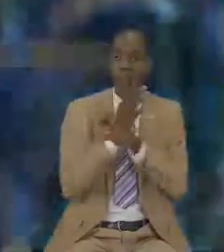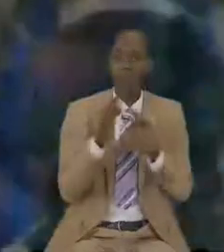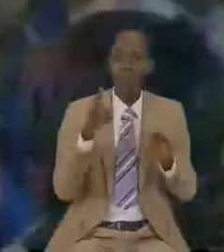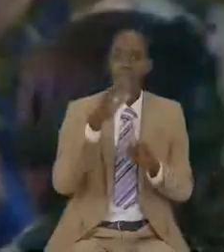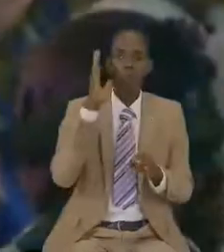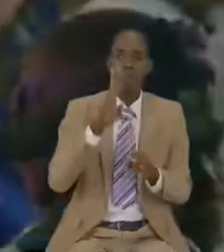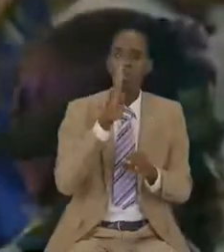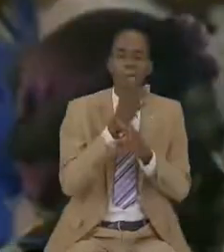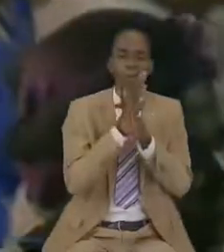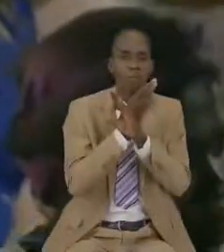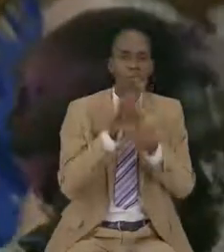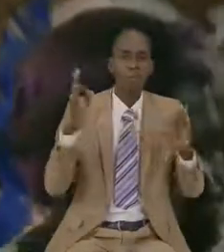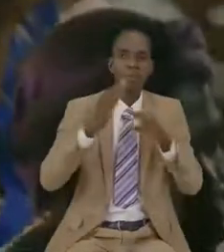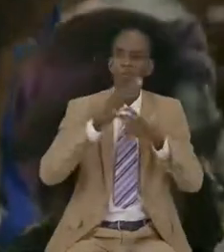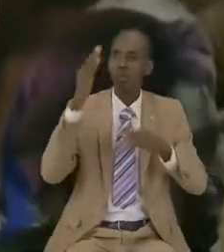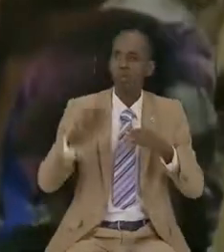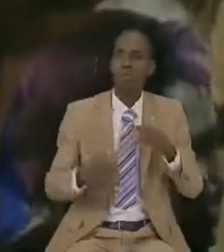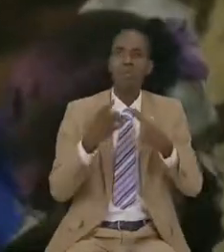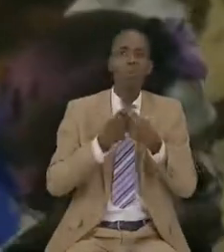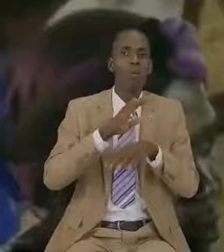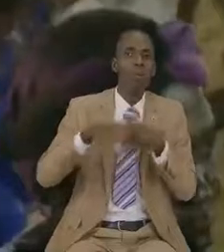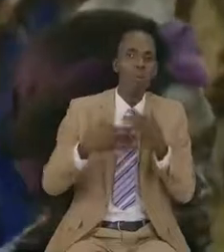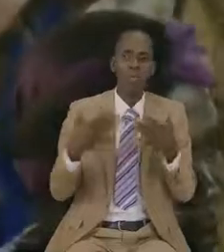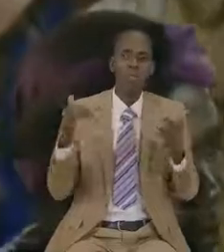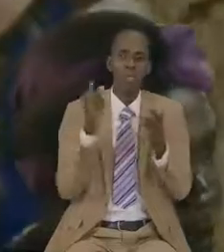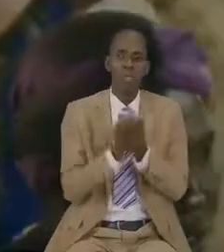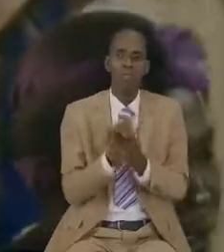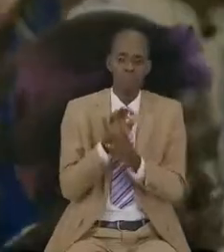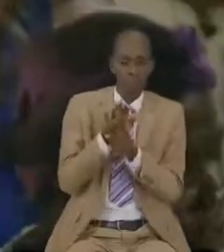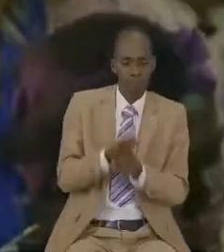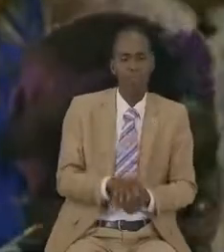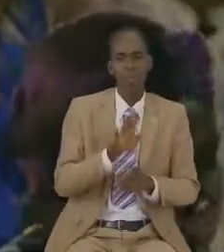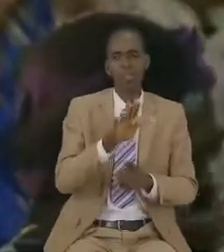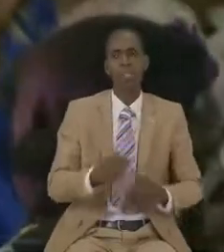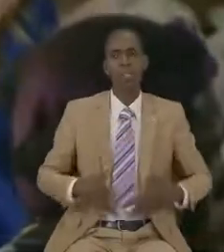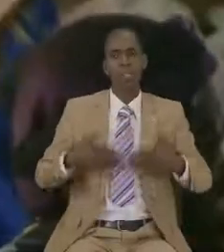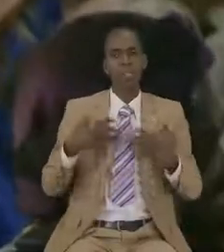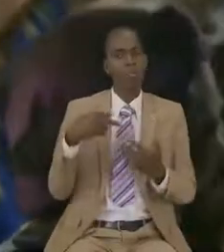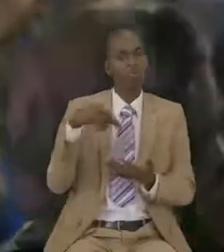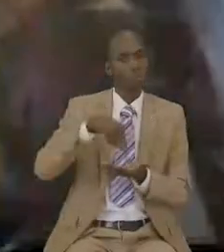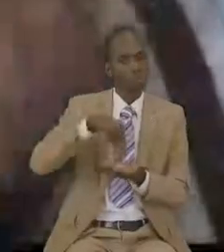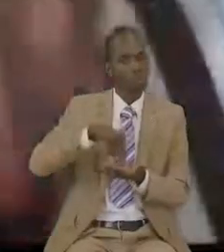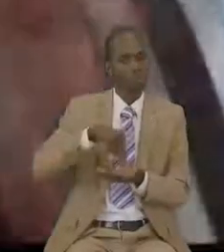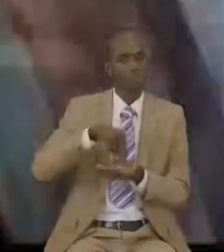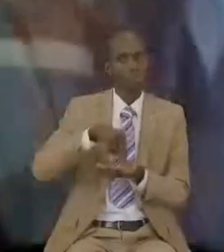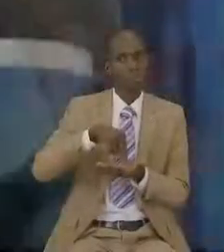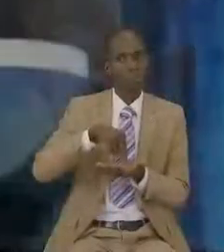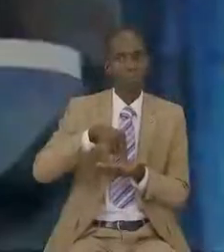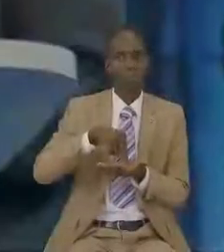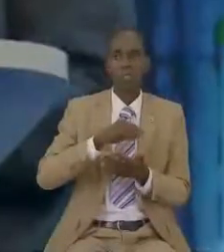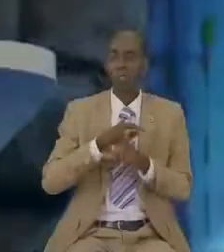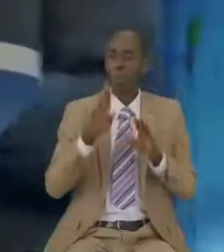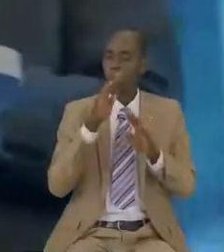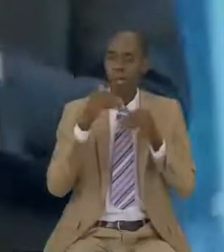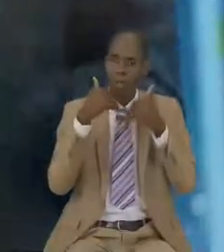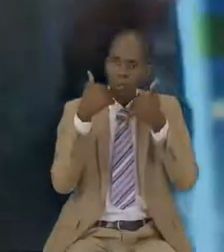ces choses qui te liaient dans ta vie. Toujours debout, je prie pour toi maintenant. Tous nos amis,